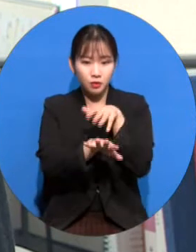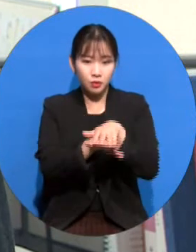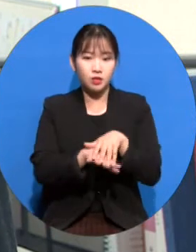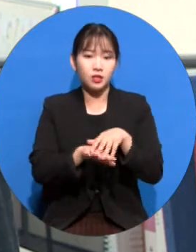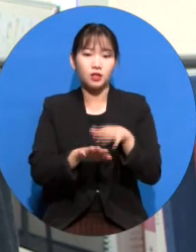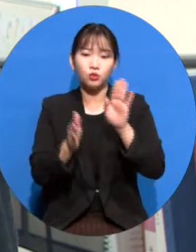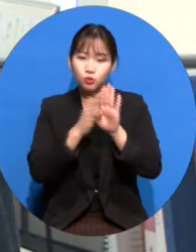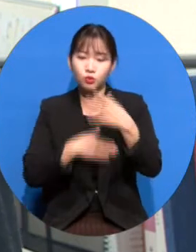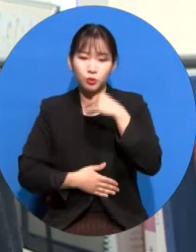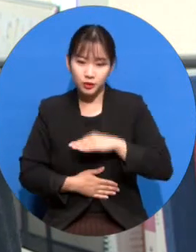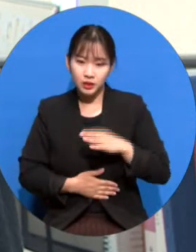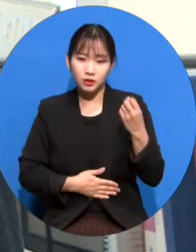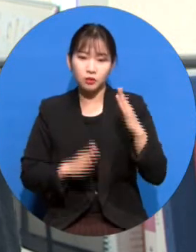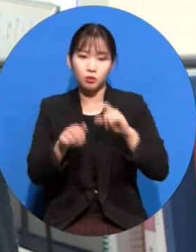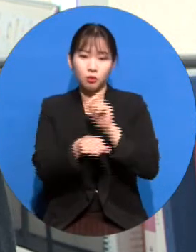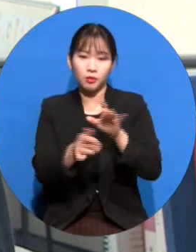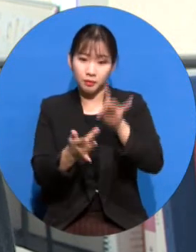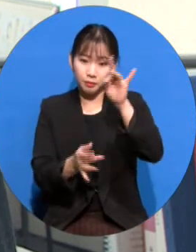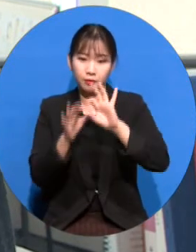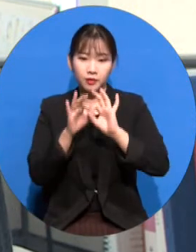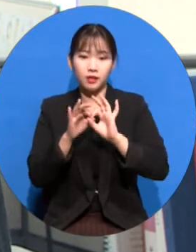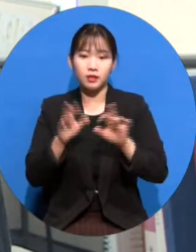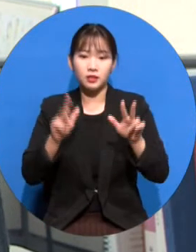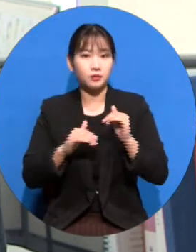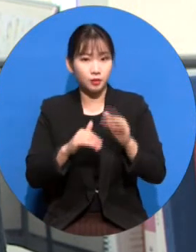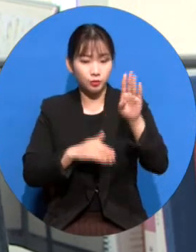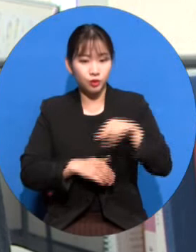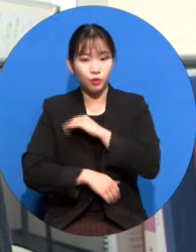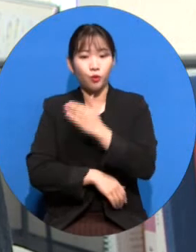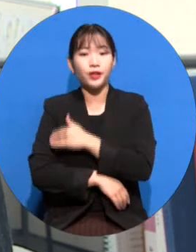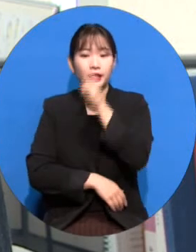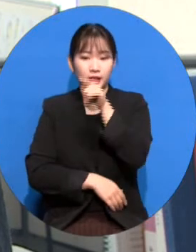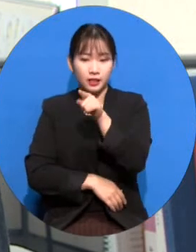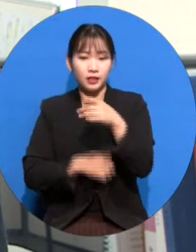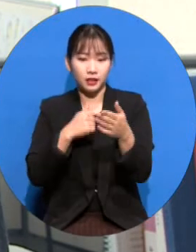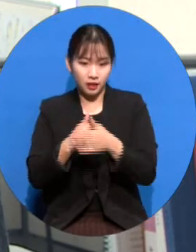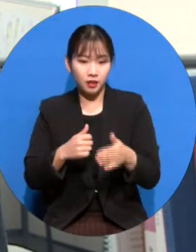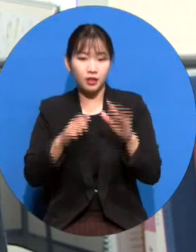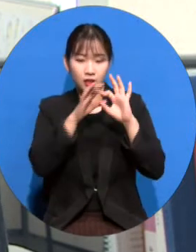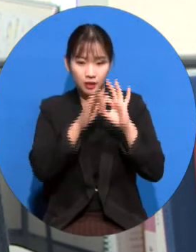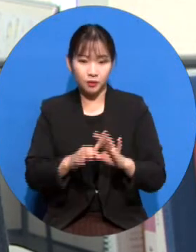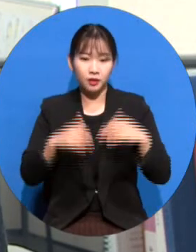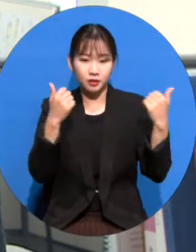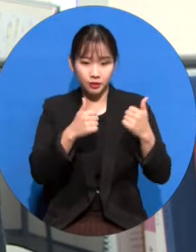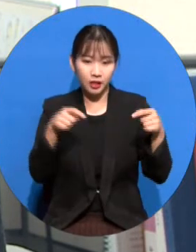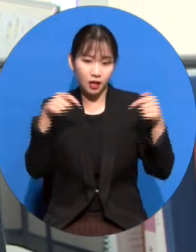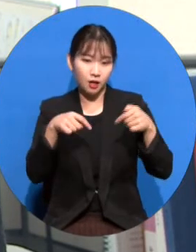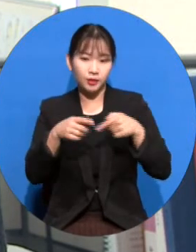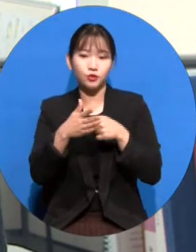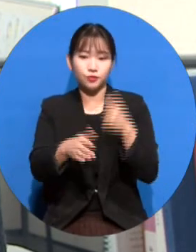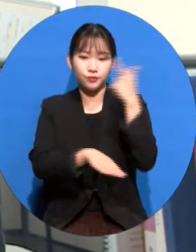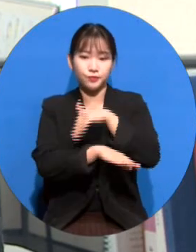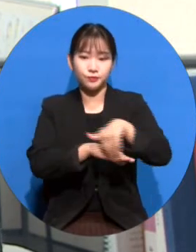이제 후생복지나 또 그 공무원 선발 관련해서는 아직 이제 집행부에 있기 때문에 이제 앞으로 계속 협의해서